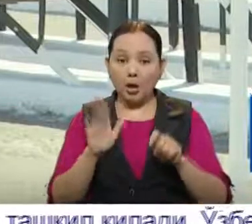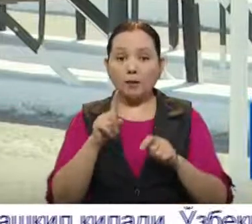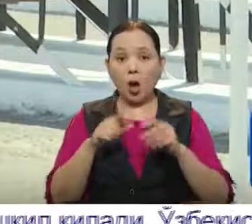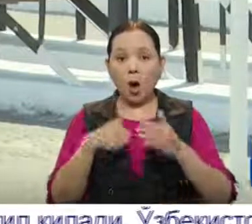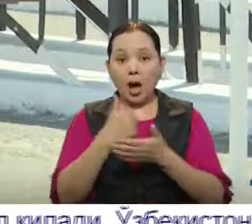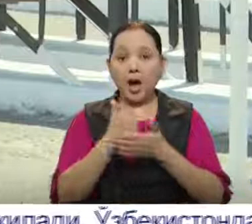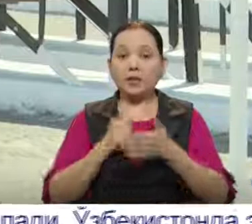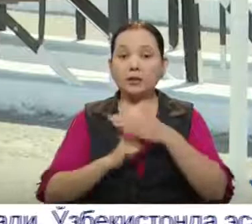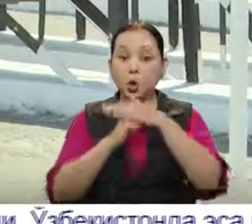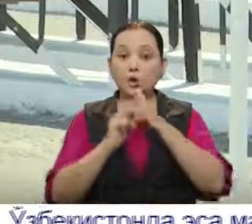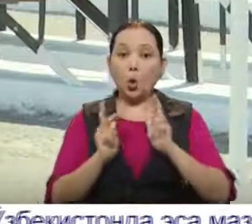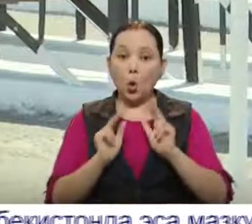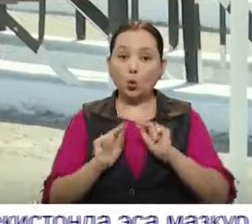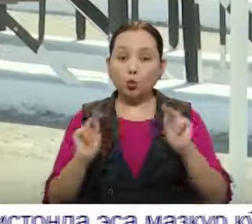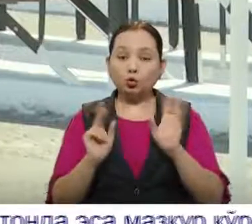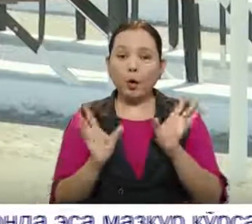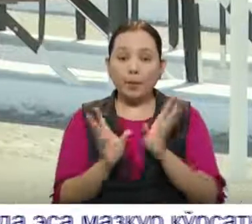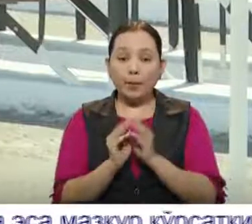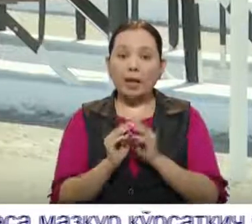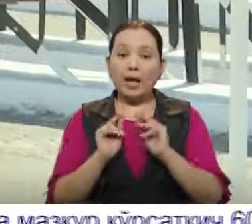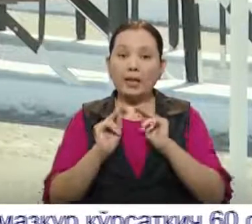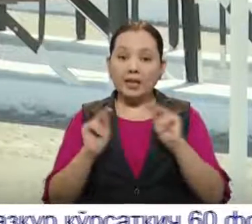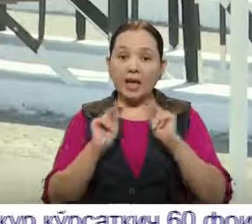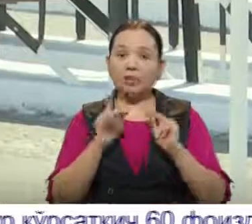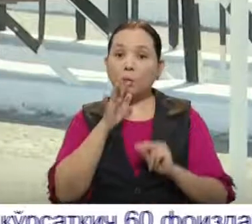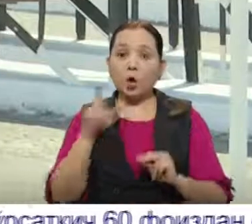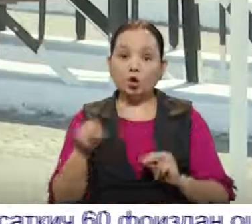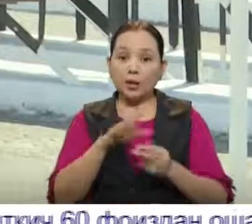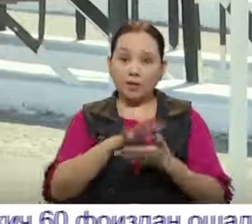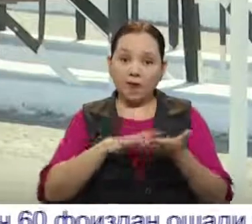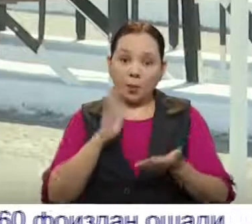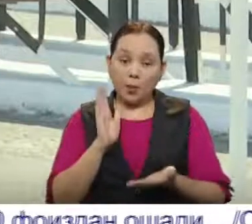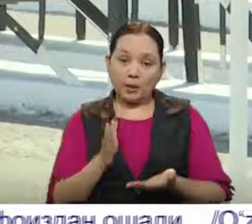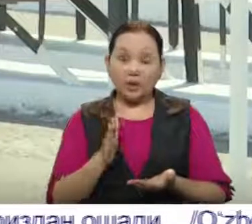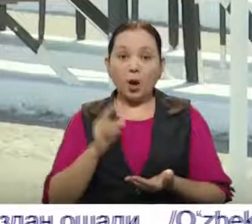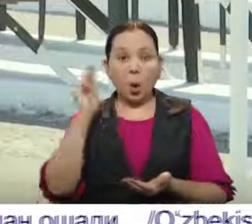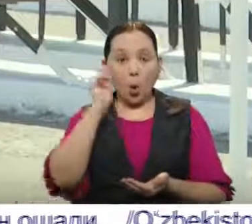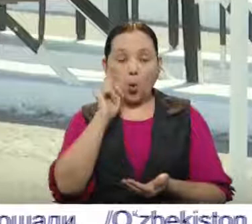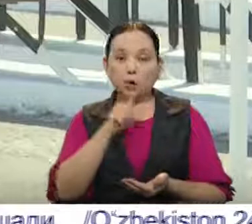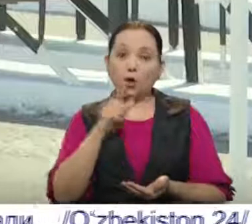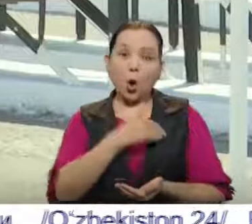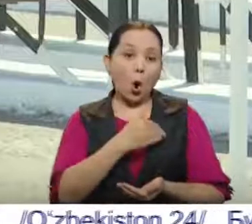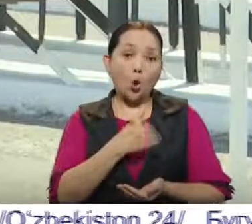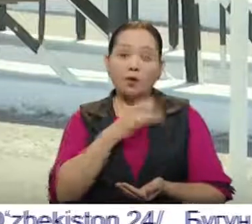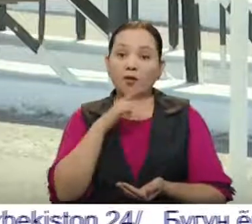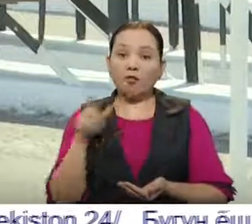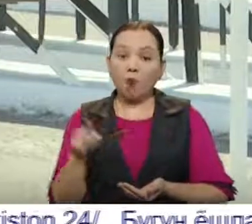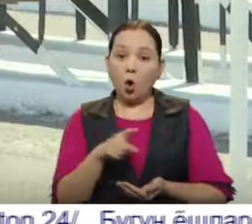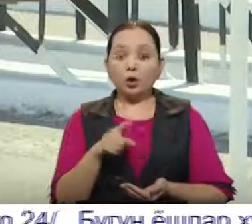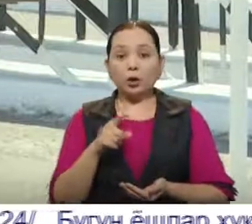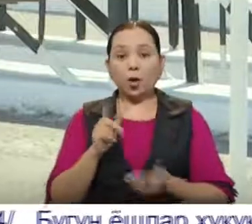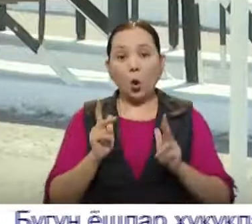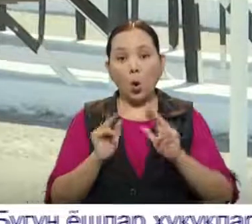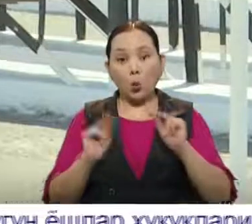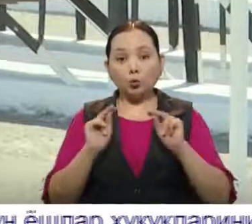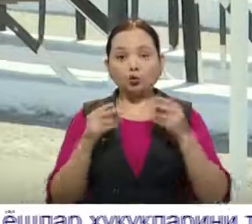asosida o'qituvchi bilan o'quvchilar dars prosesini davom ettiradi. O'quvchi xohlagan vaqtiga